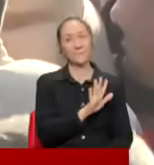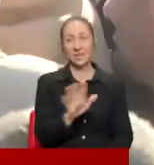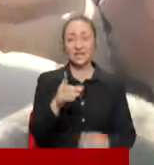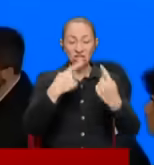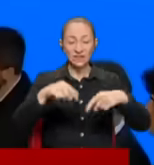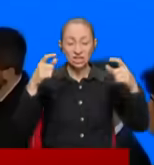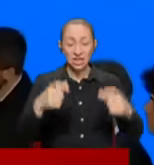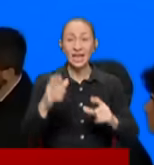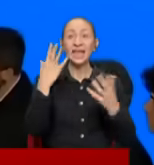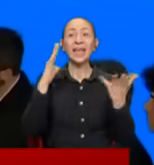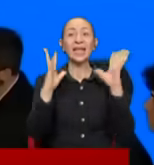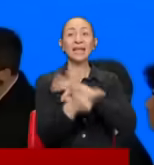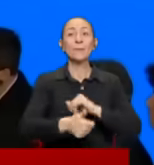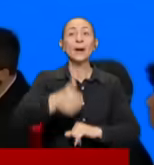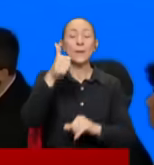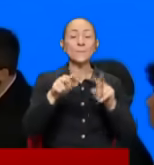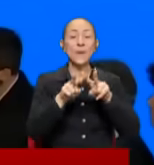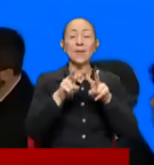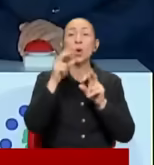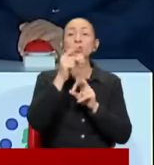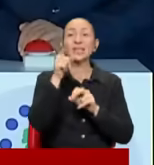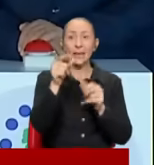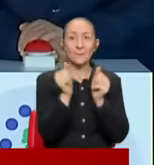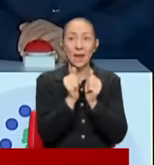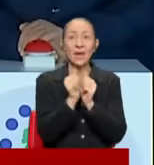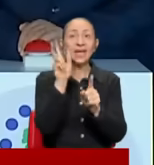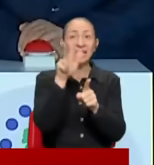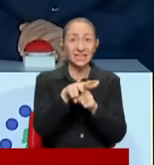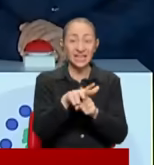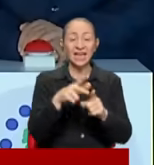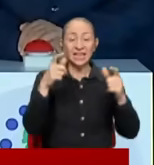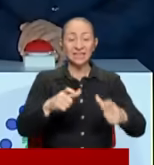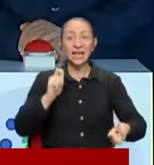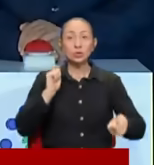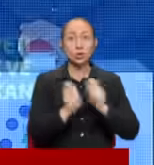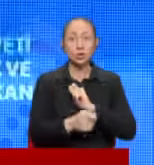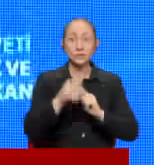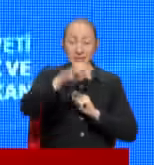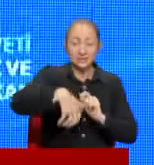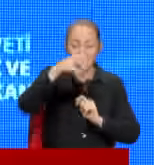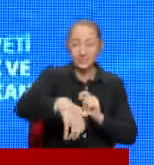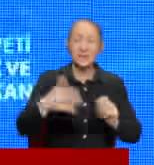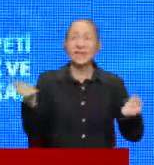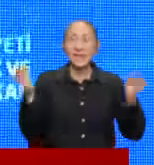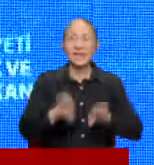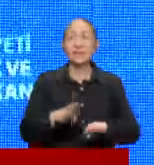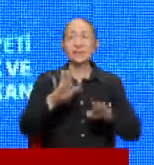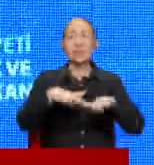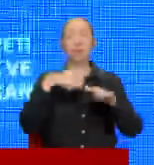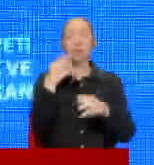Çevre Şehircilik ve İklim Değişikliği Bakanı Mehmet Özaseki ile birlikte katıldığı kentsel dönüşüm temel atma ve yıkım